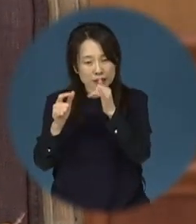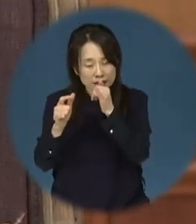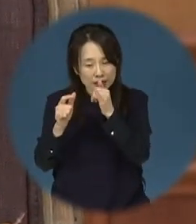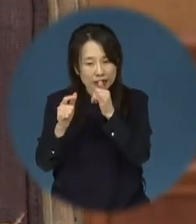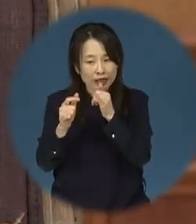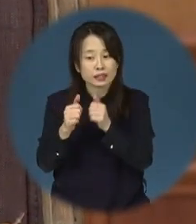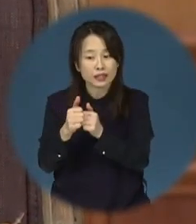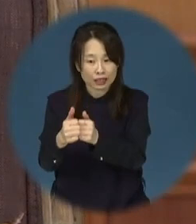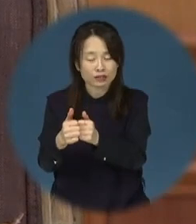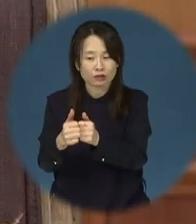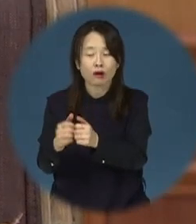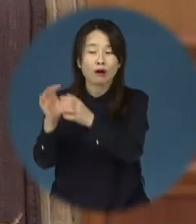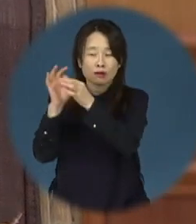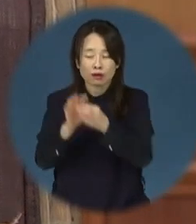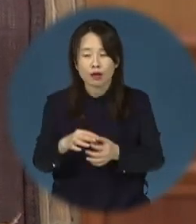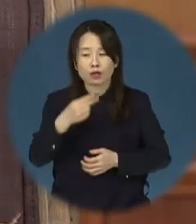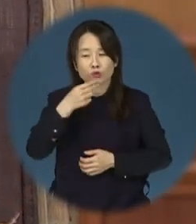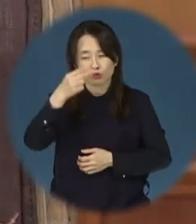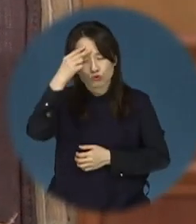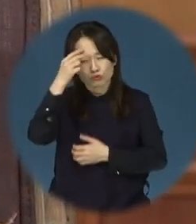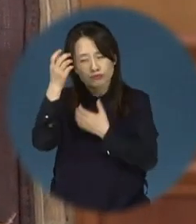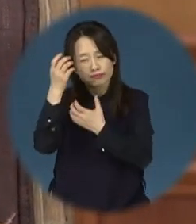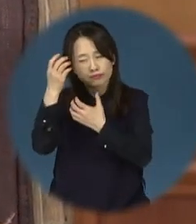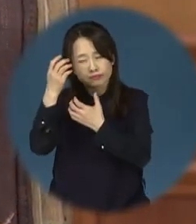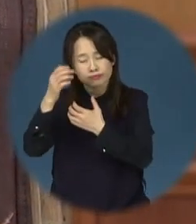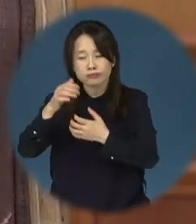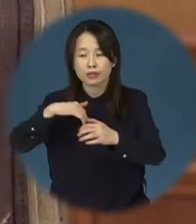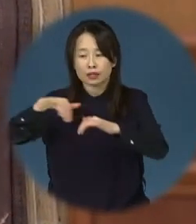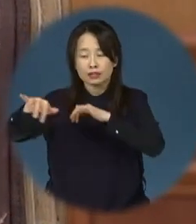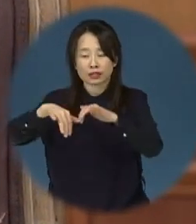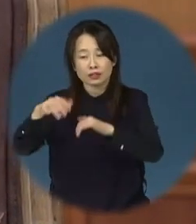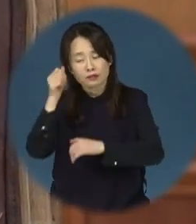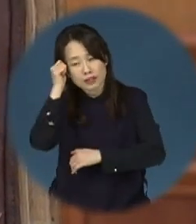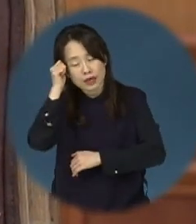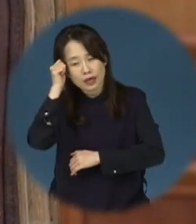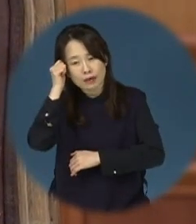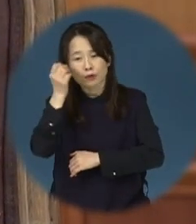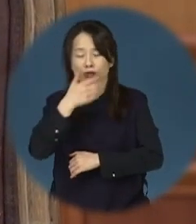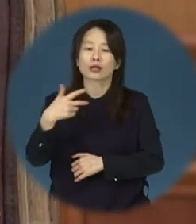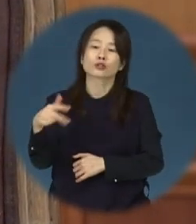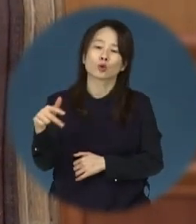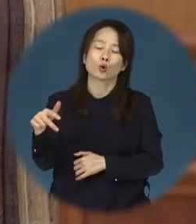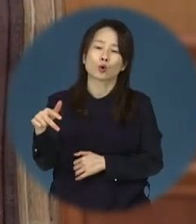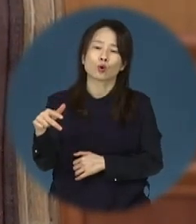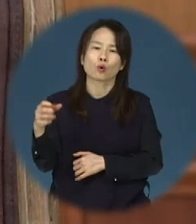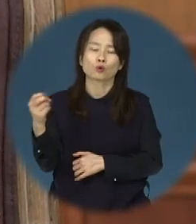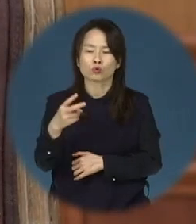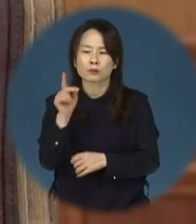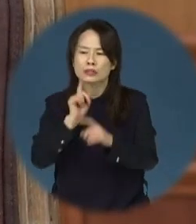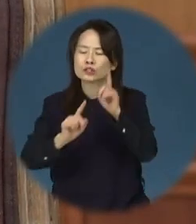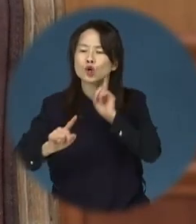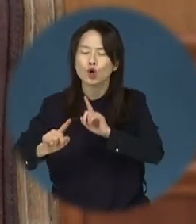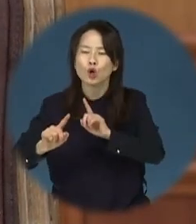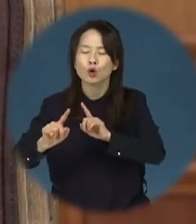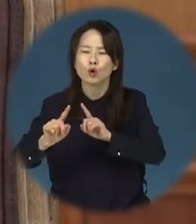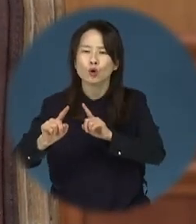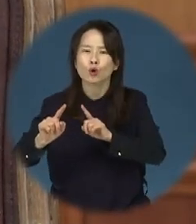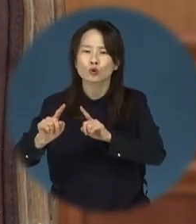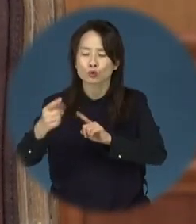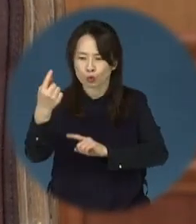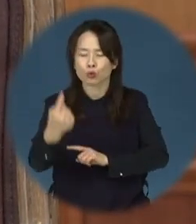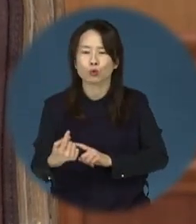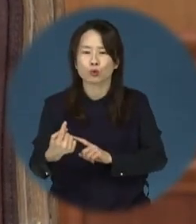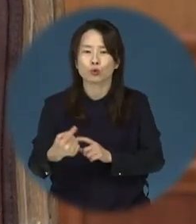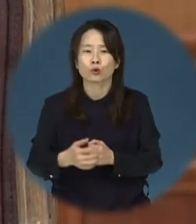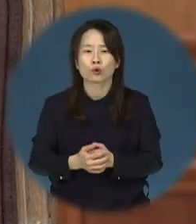따라서 정말 계속 술만 먹고 계속 길에서만 자면 그 당뇨뿐만 아니라 뭐 이렇게 다치기도 많이 다치고요. 그렇죠. 그리고